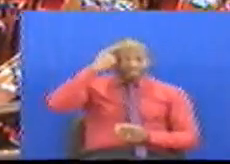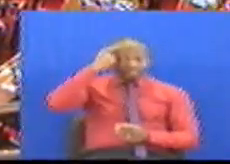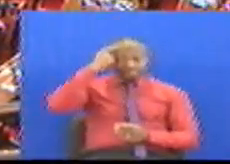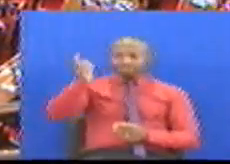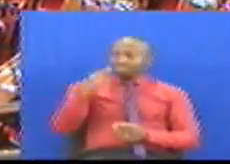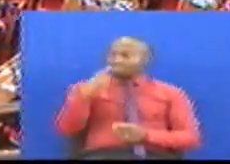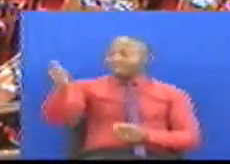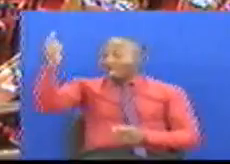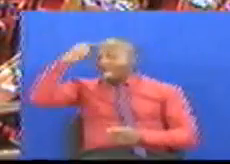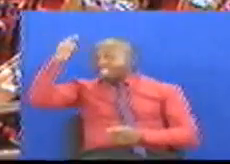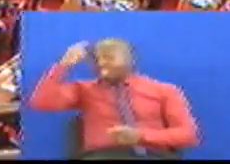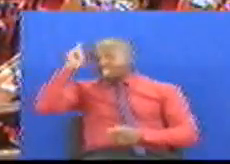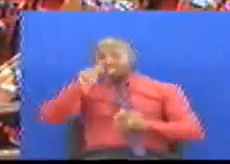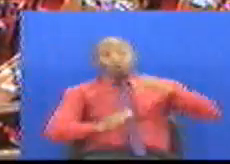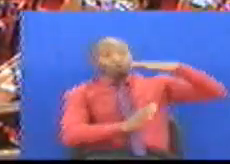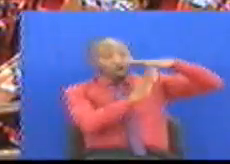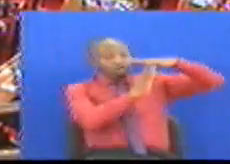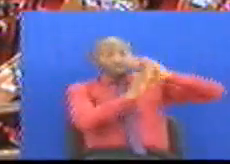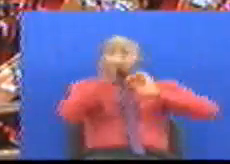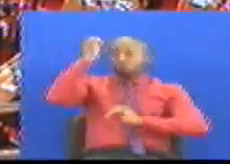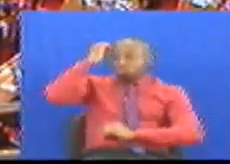Akasema akili ina kikomo na ujinga huna kikomo.